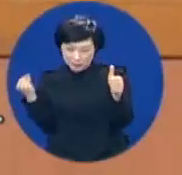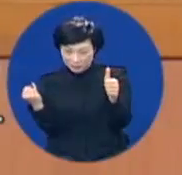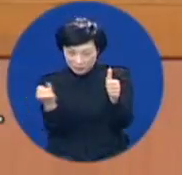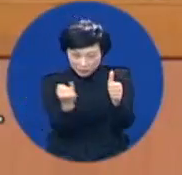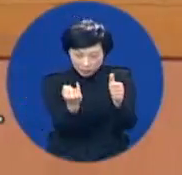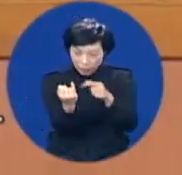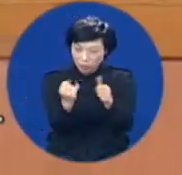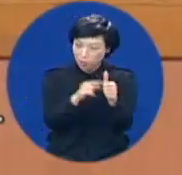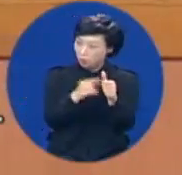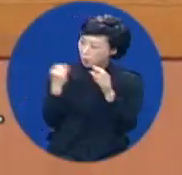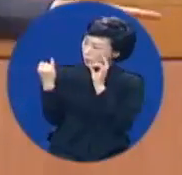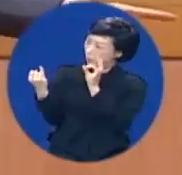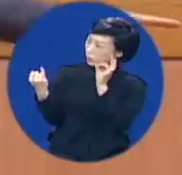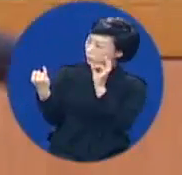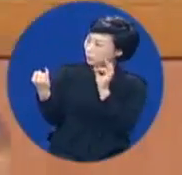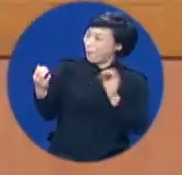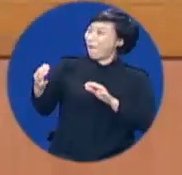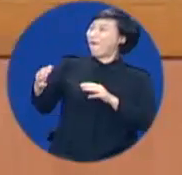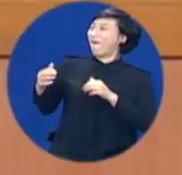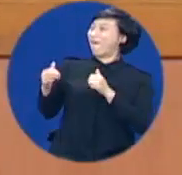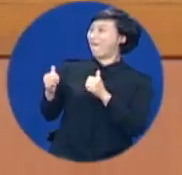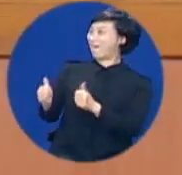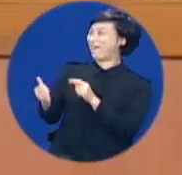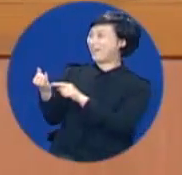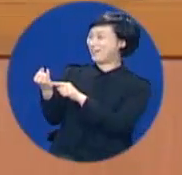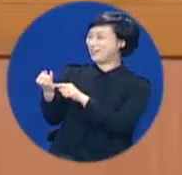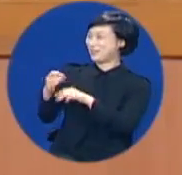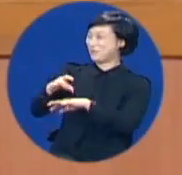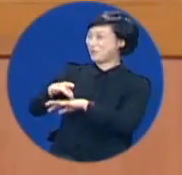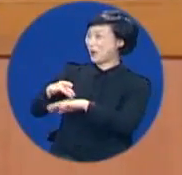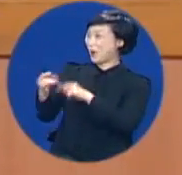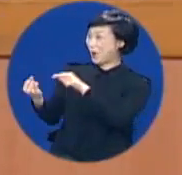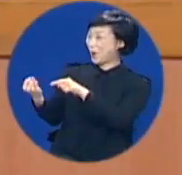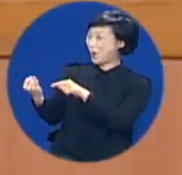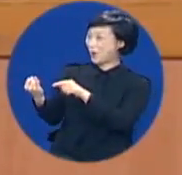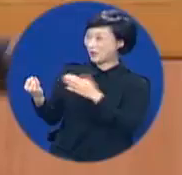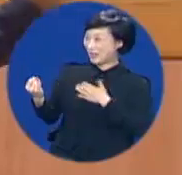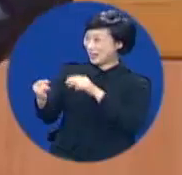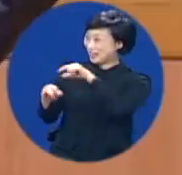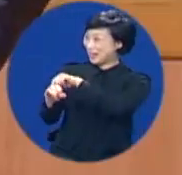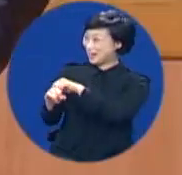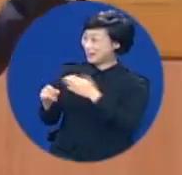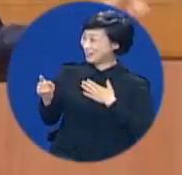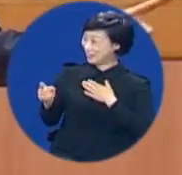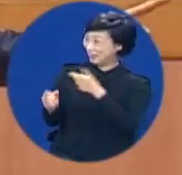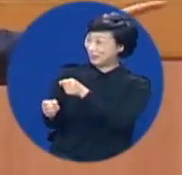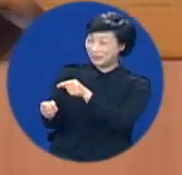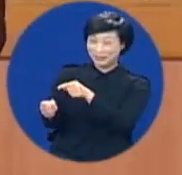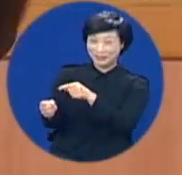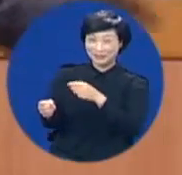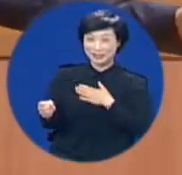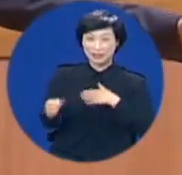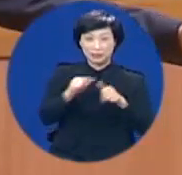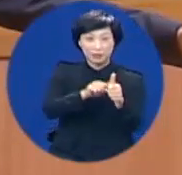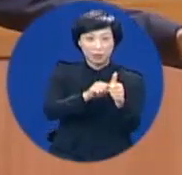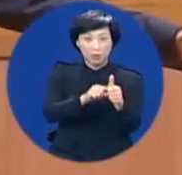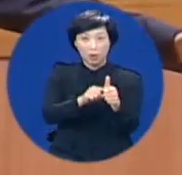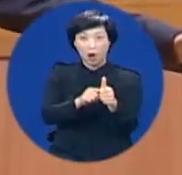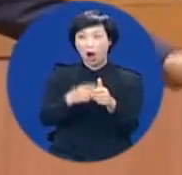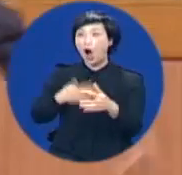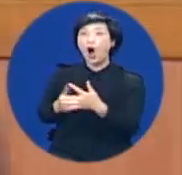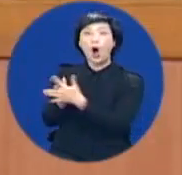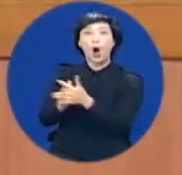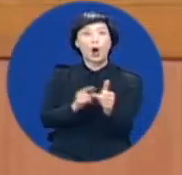남자가 보는 순간에 야! 너 내 뼈 아니야? 내 살 아니야? 바로 자기 살과 뼈라고 즉시 맞는